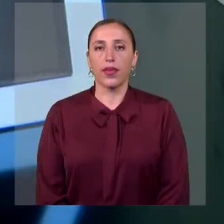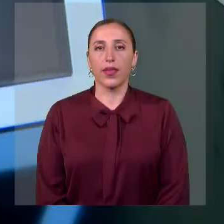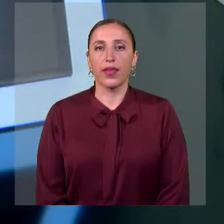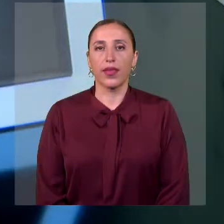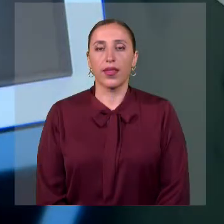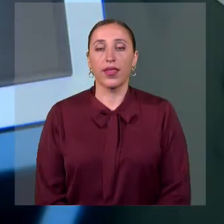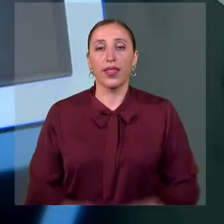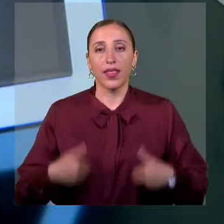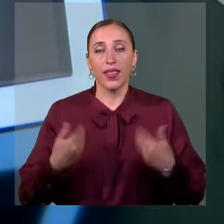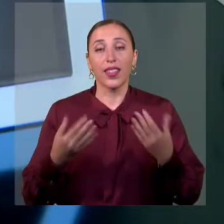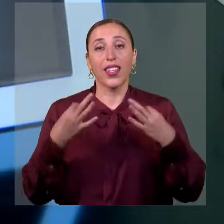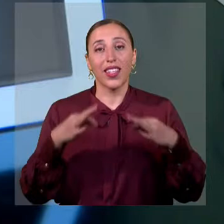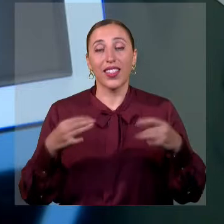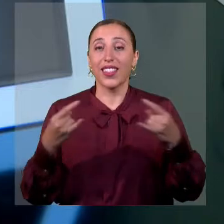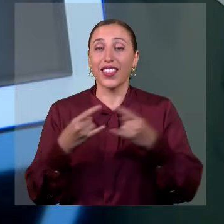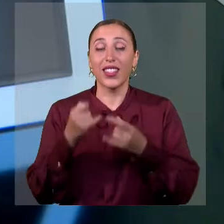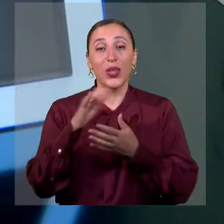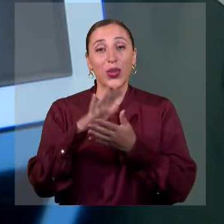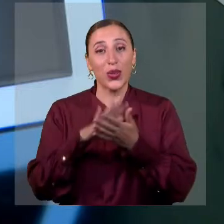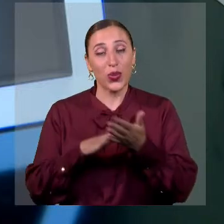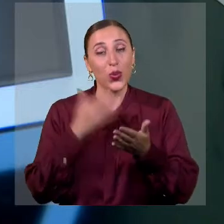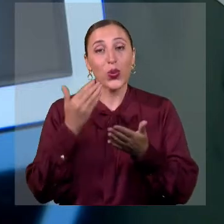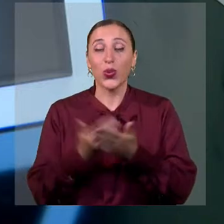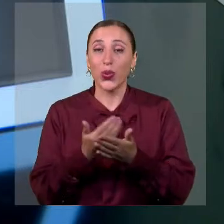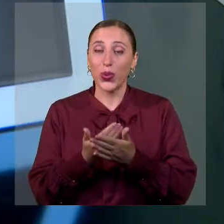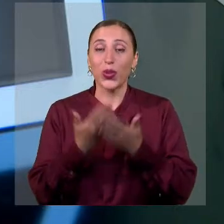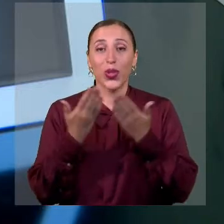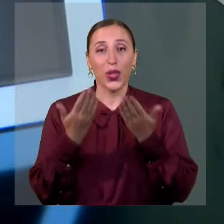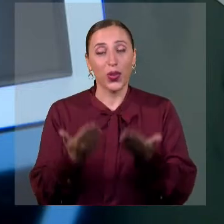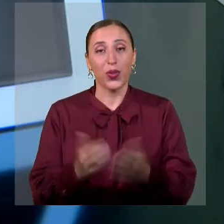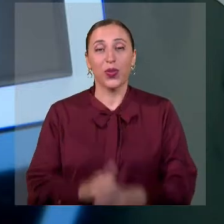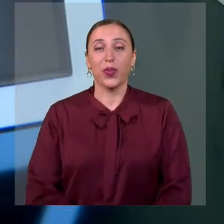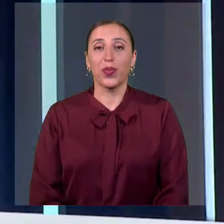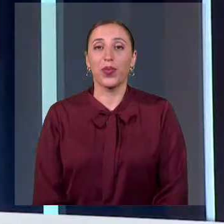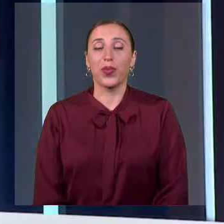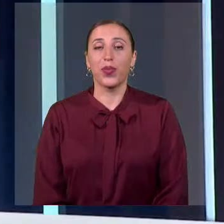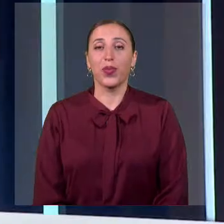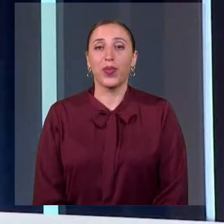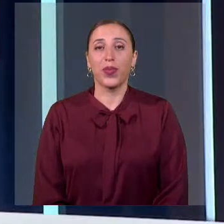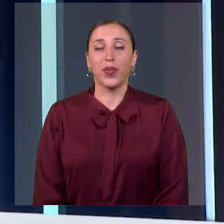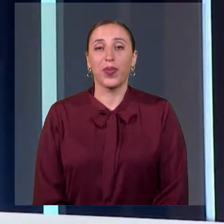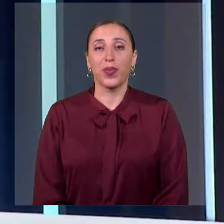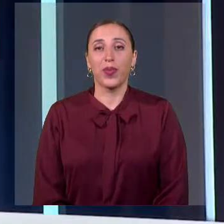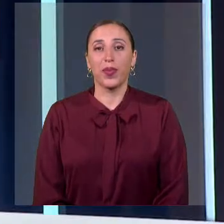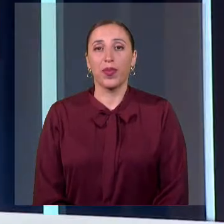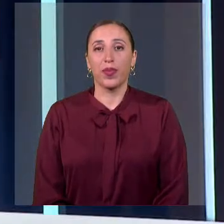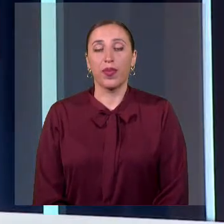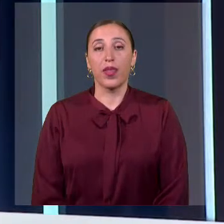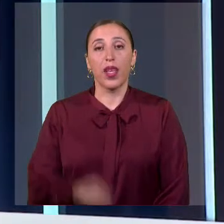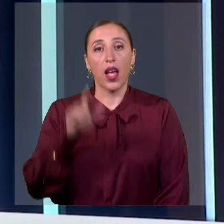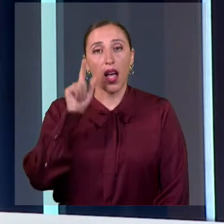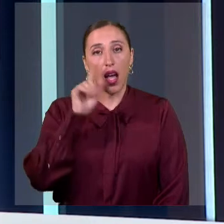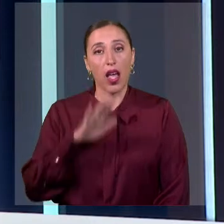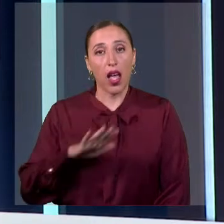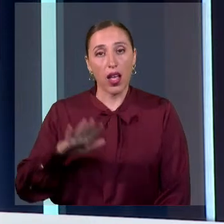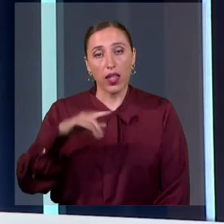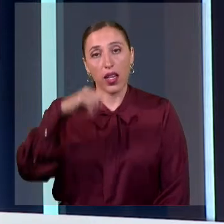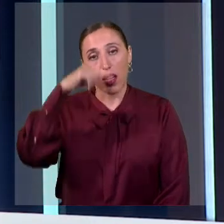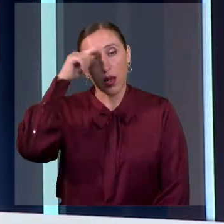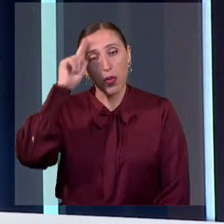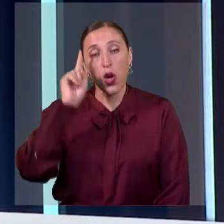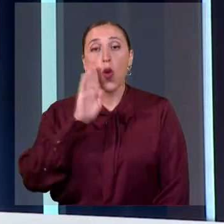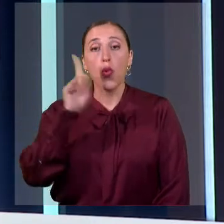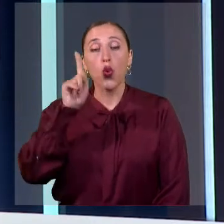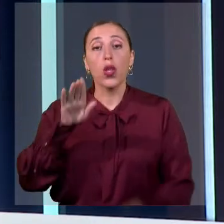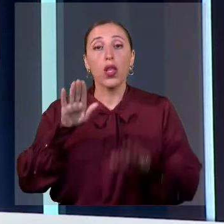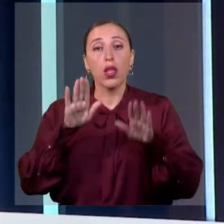Բարի երեկո, Ազատություն TV-ի ուղիղ եթերը լուրերի թողարկումն է շարունակում։ Հայաստանն ու Ադրբեջանը Բրյուսելում չեն